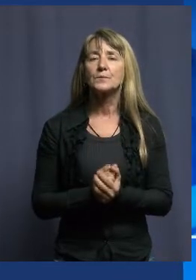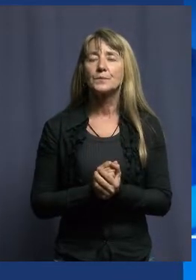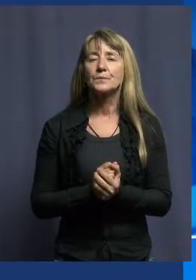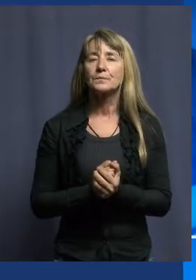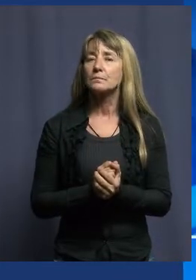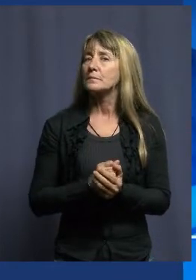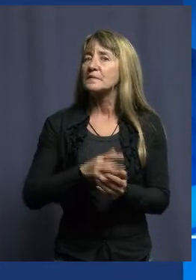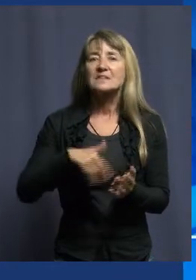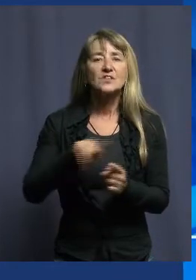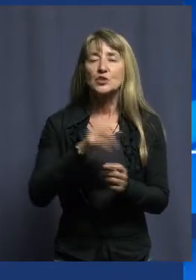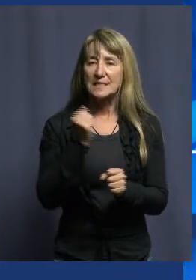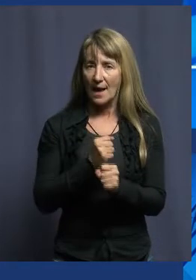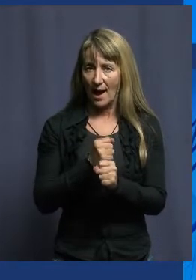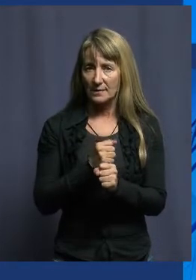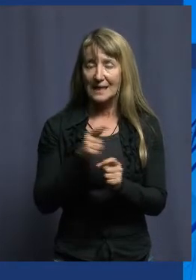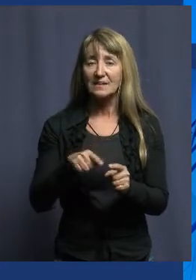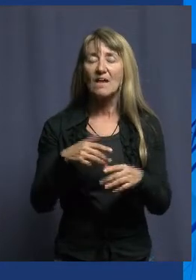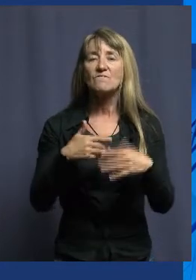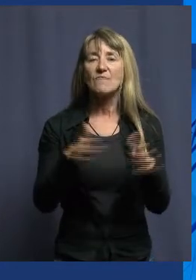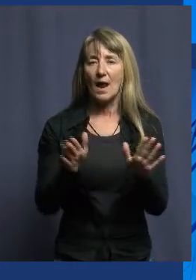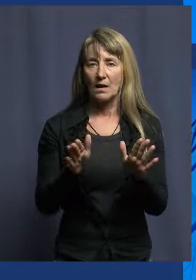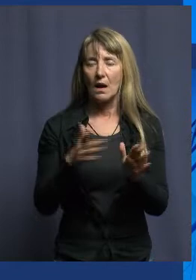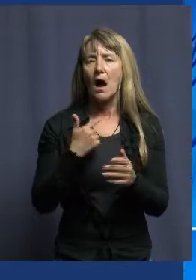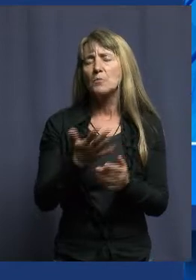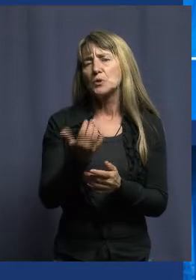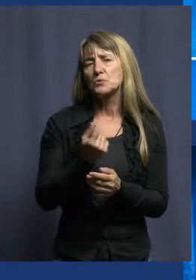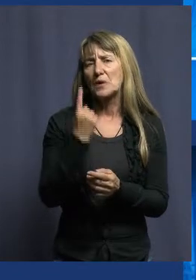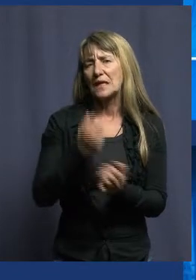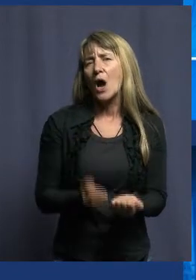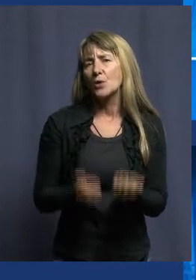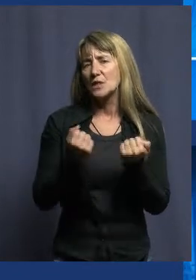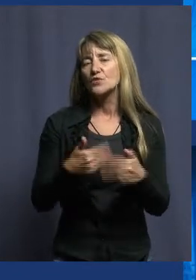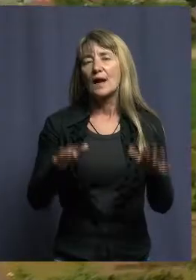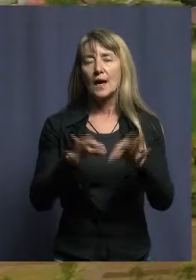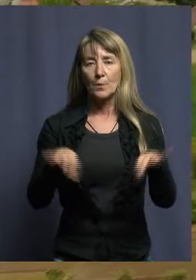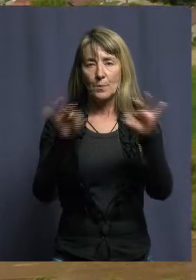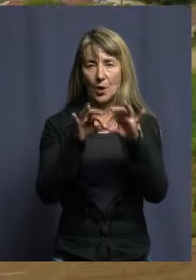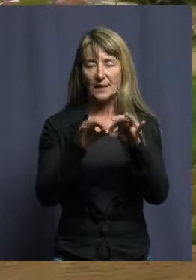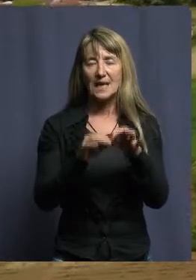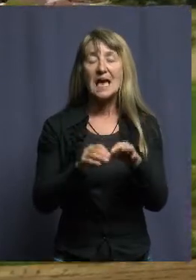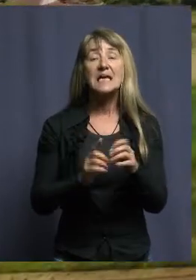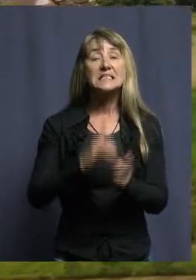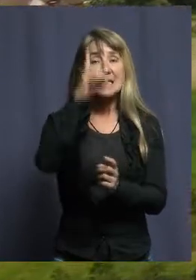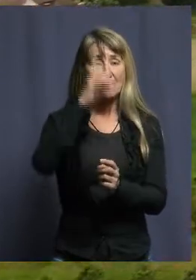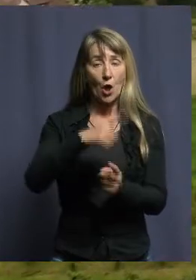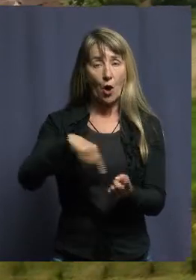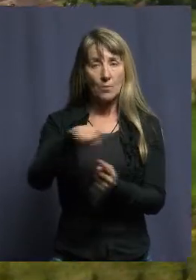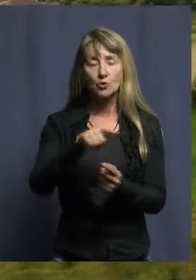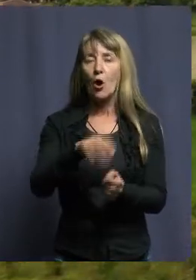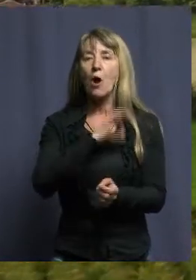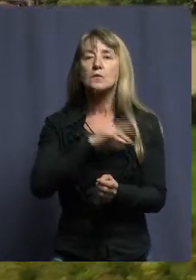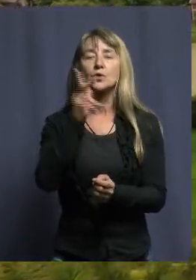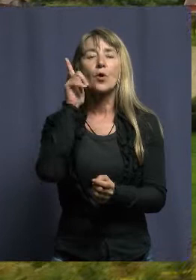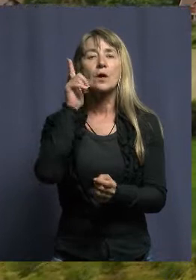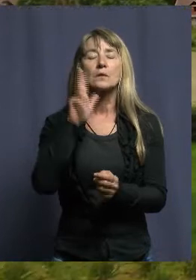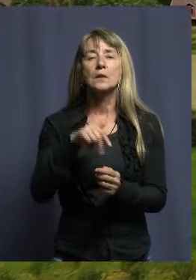se raditi. I ti veliki, recimo, ajdemo da uzmemo jedan koji je težak, veliki projekat, Severna obilaznica. To je obaveza koju je grad